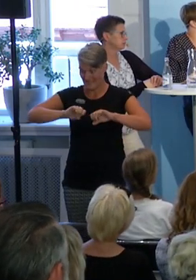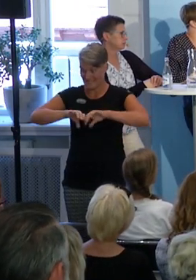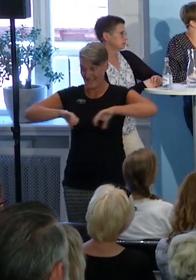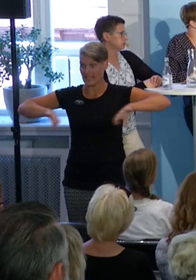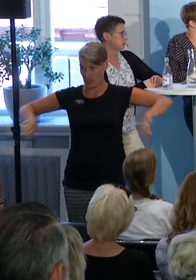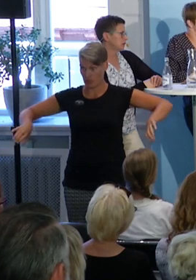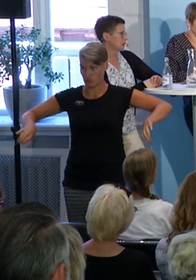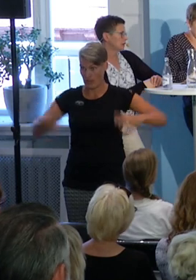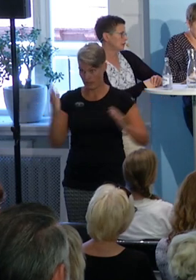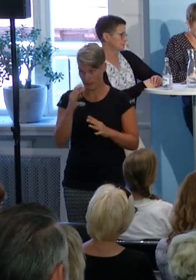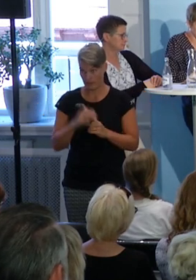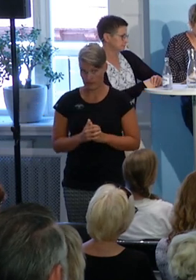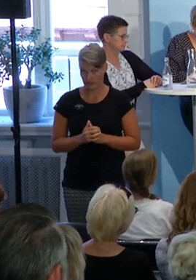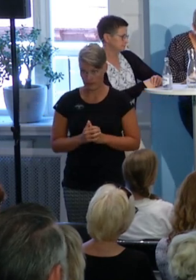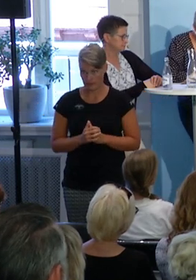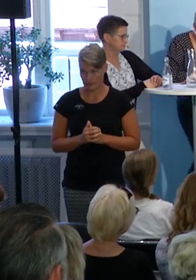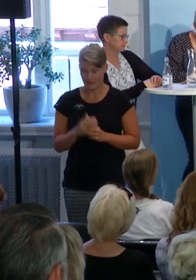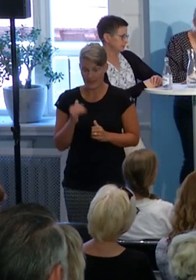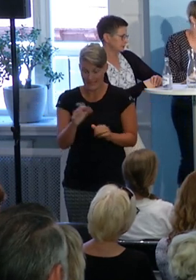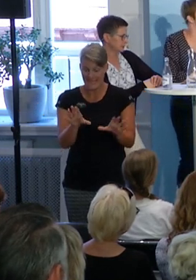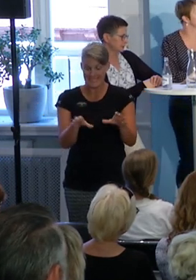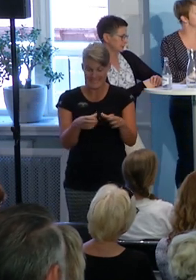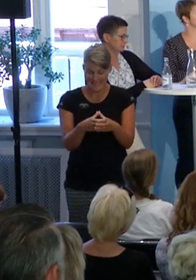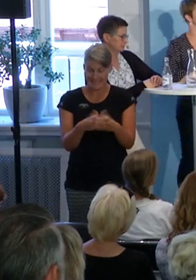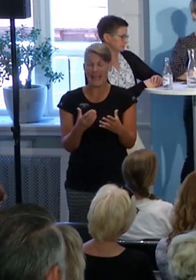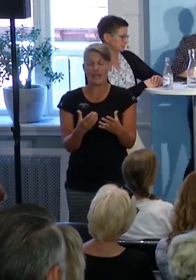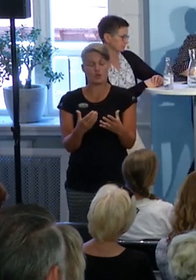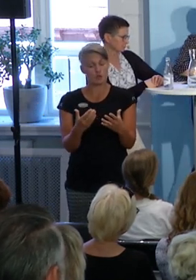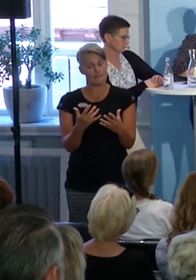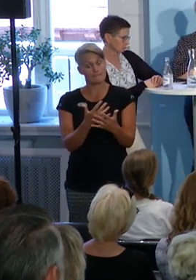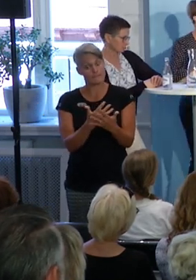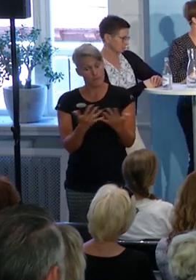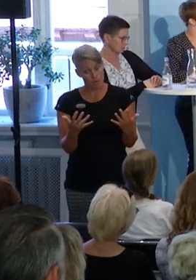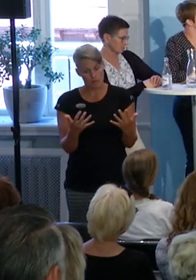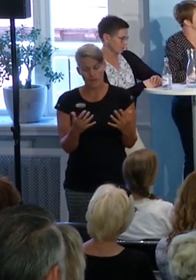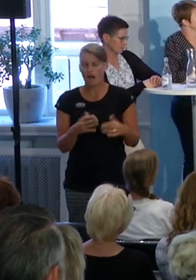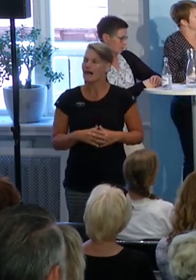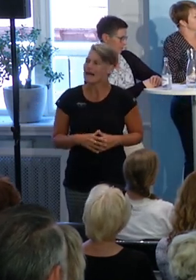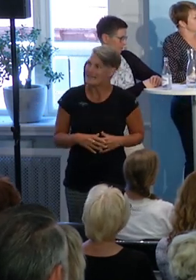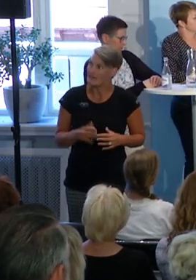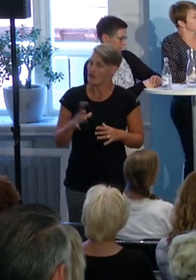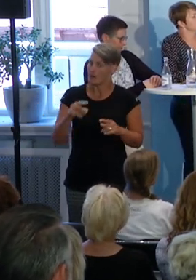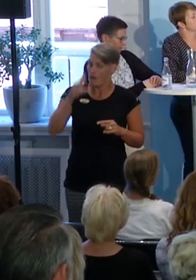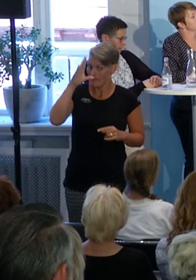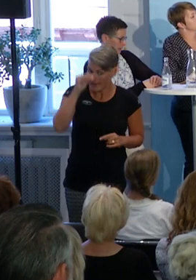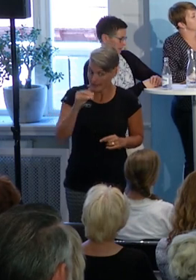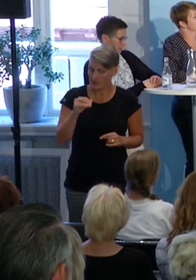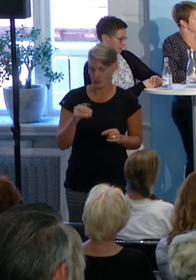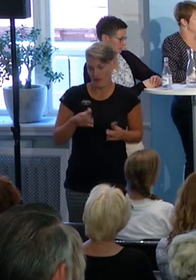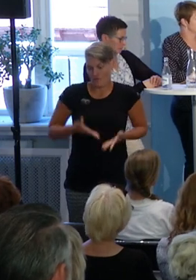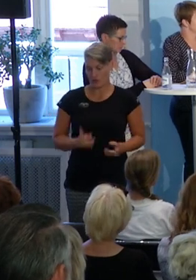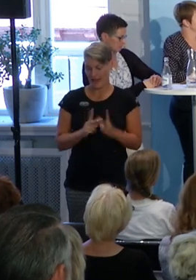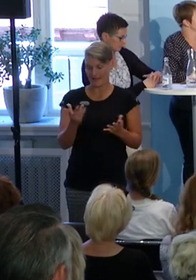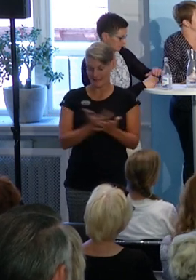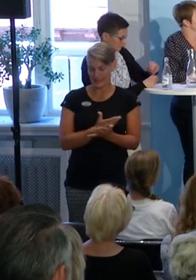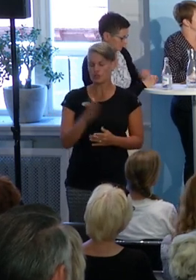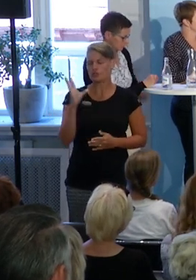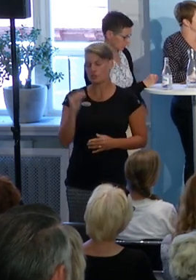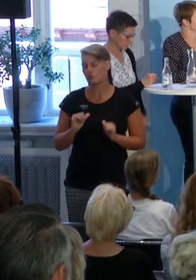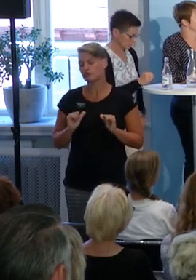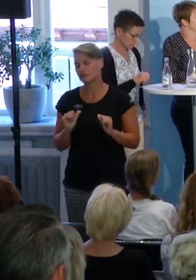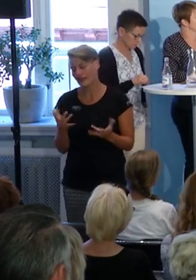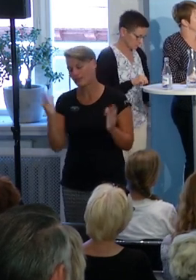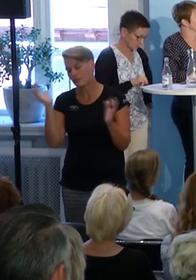det är problem. Därför att i de här gängen är det en kraftig övervikt för fast man måste ju också män med utländsk bakgrund. Ja, det är klart att segregationen